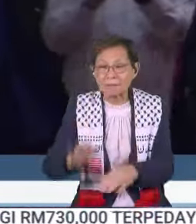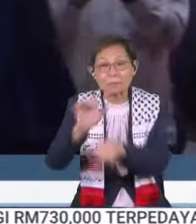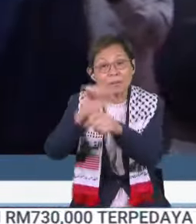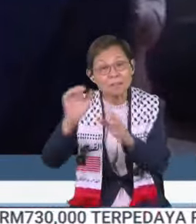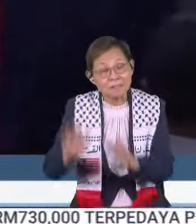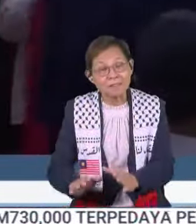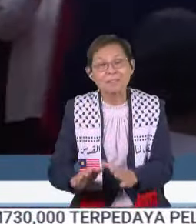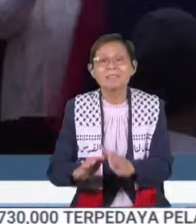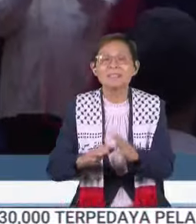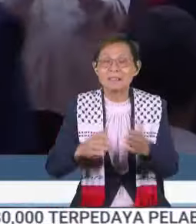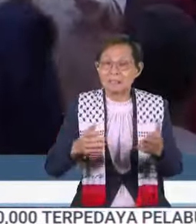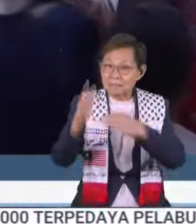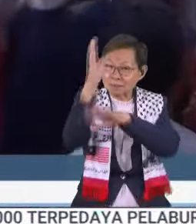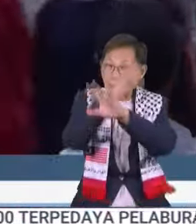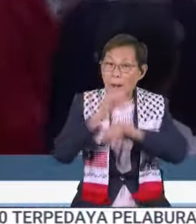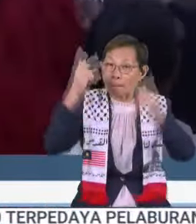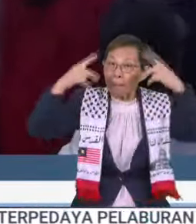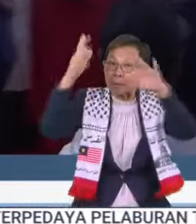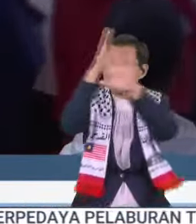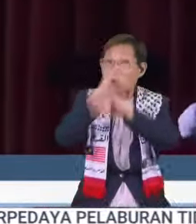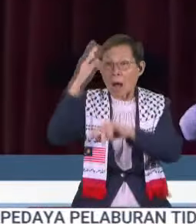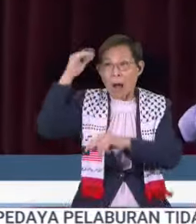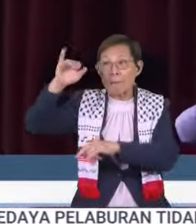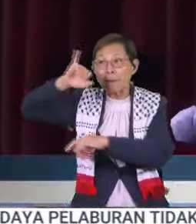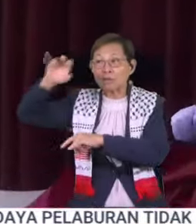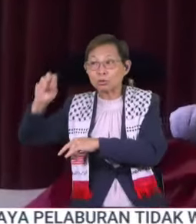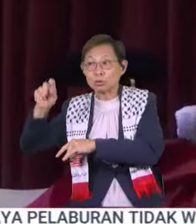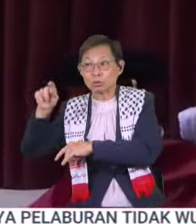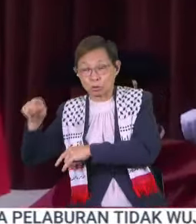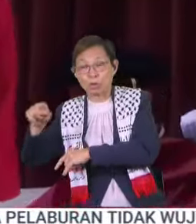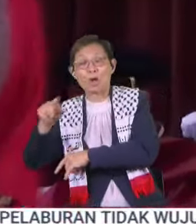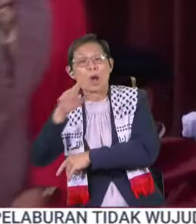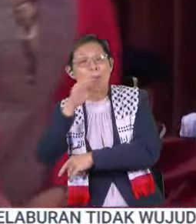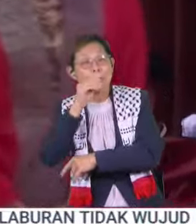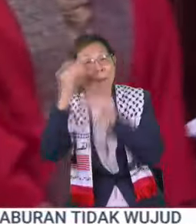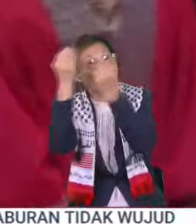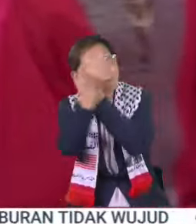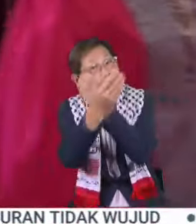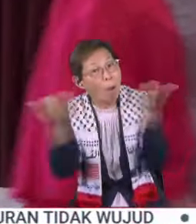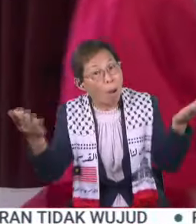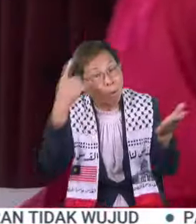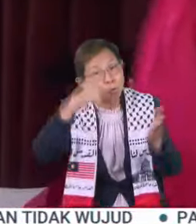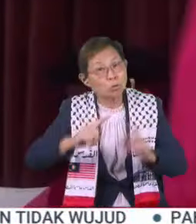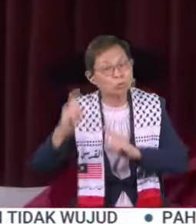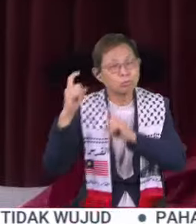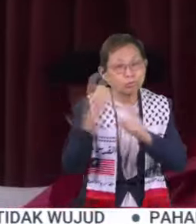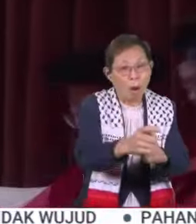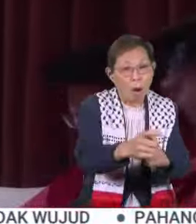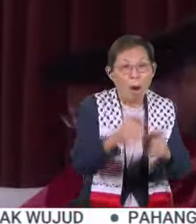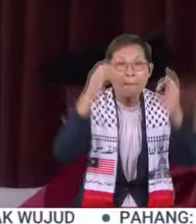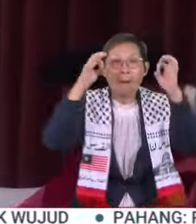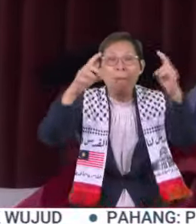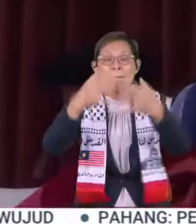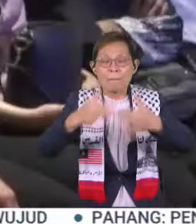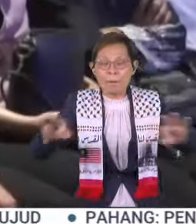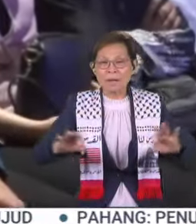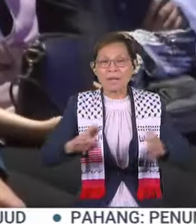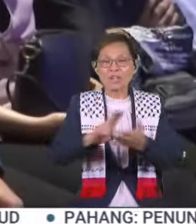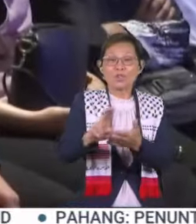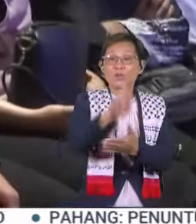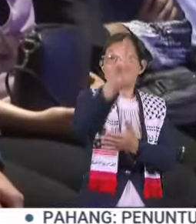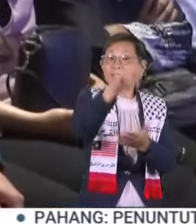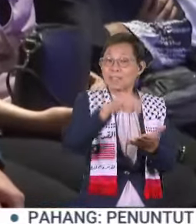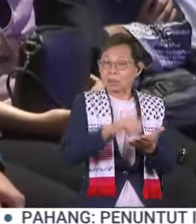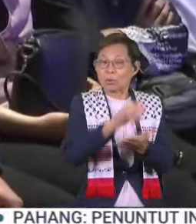ini. Sebelum ini, Premier Sarawak Dato' Patinggi Tan Sri Abang Johari Tun Apeng mengumumkan untuk memberikan pendidikan percuma peringkat